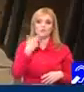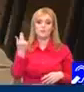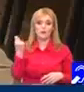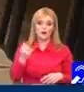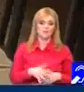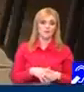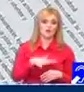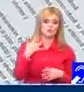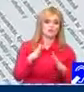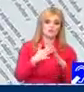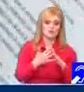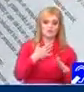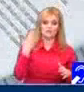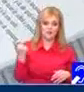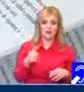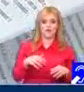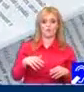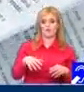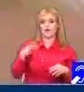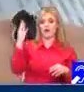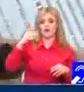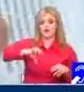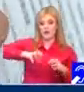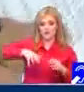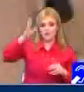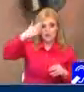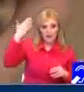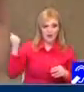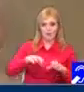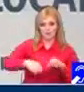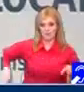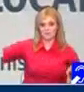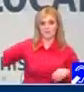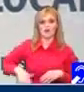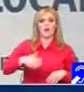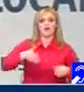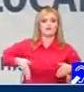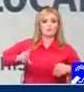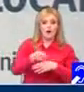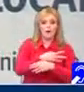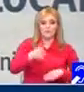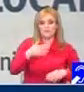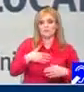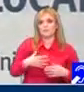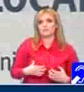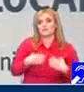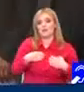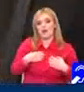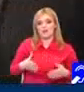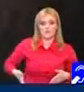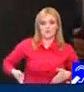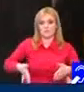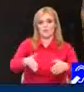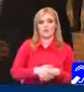multe localități nu sunt conectate la sistemele de alimentare cu apă și canalizare. Noaptea e beznă pe ulițe, iar în unele sate nu găsești